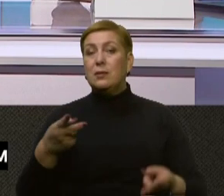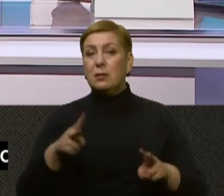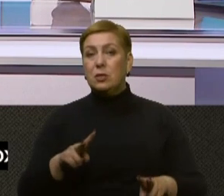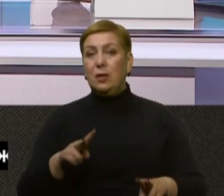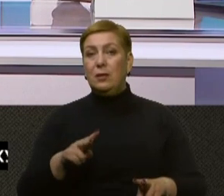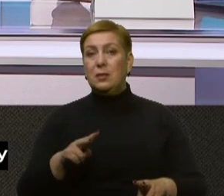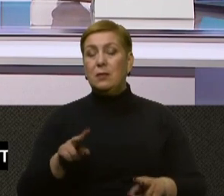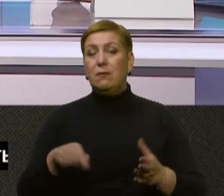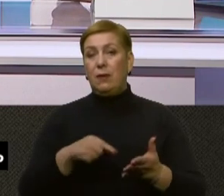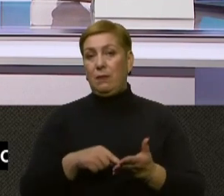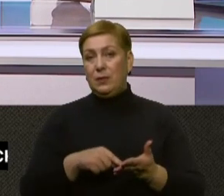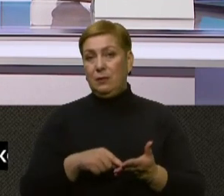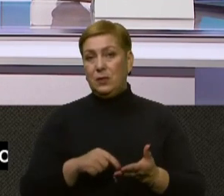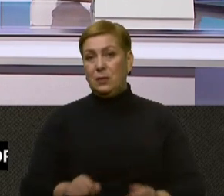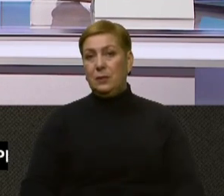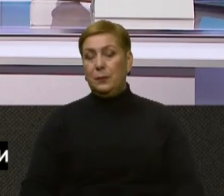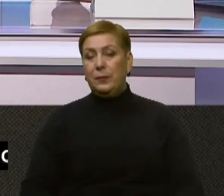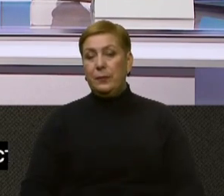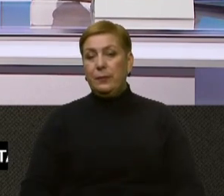Авдіївці?